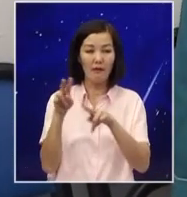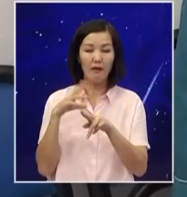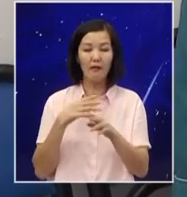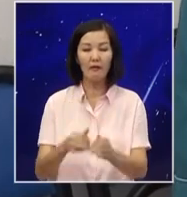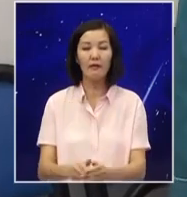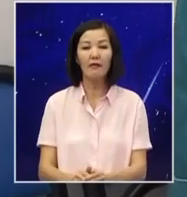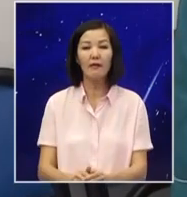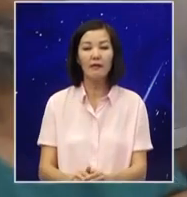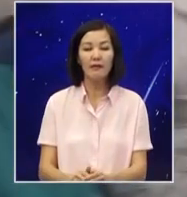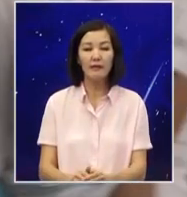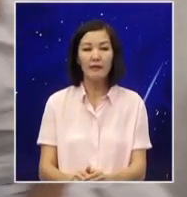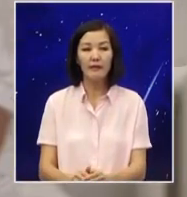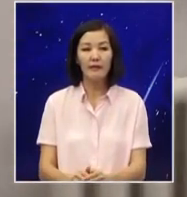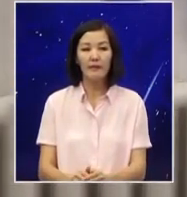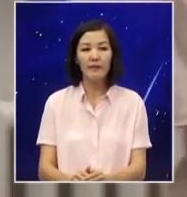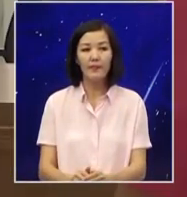қадағалайды.